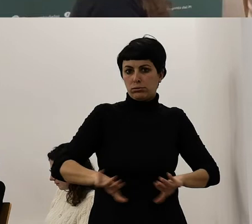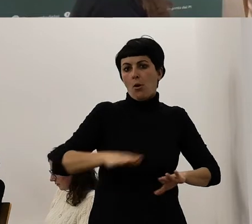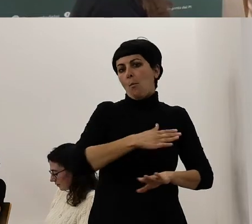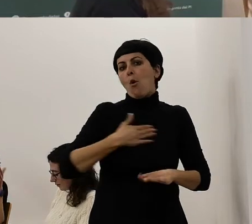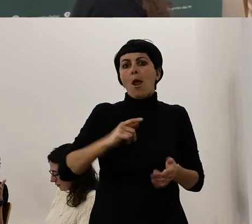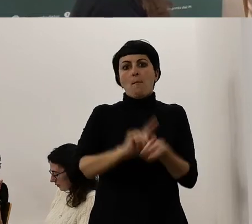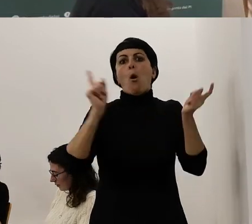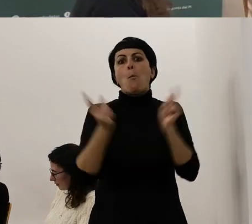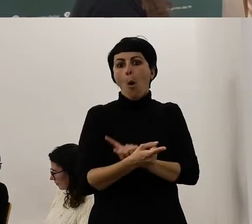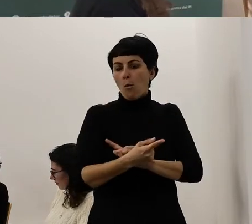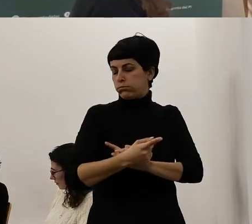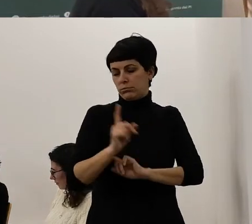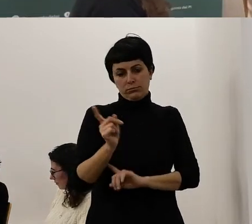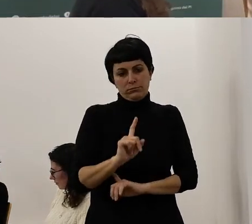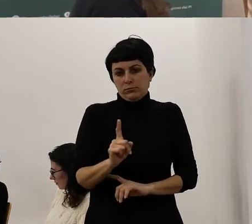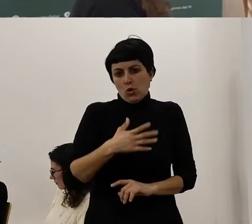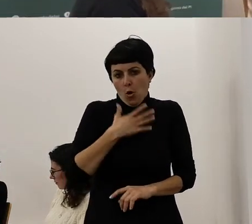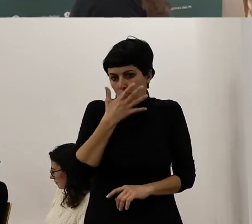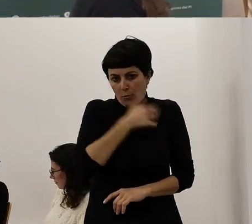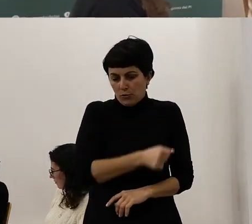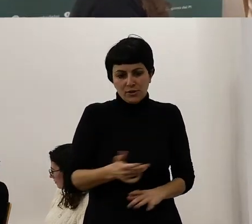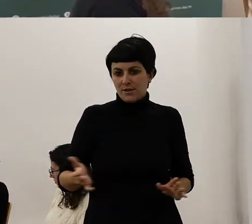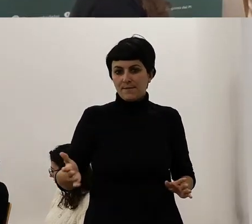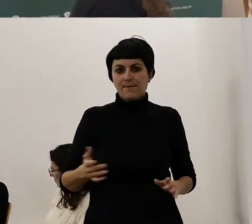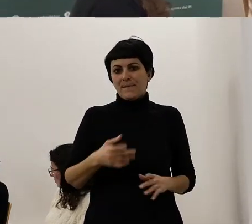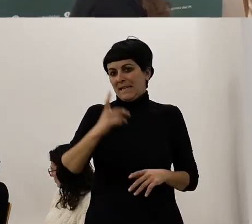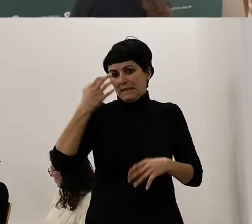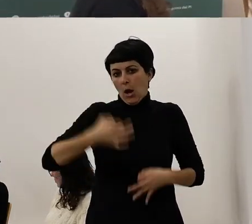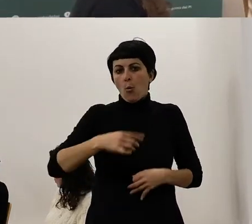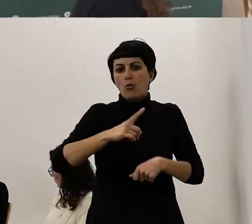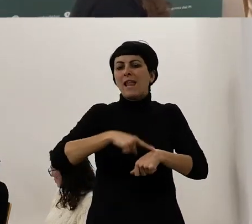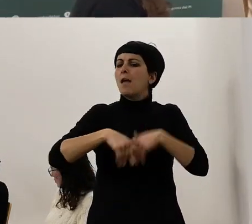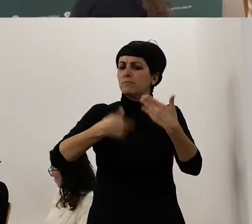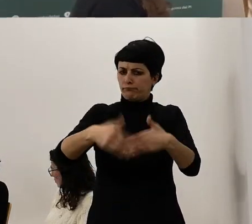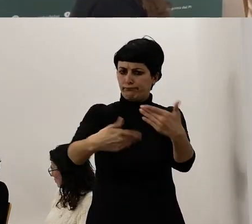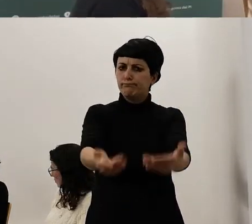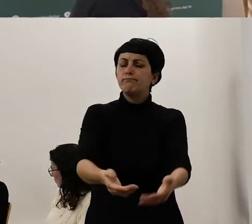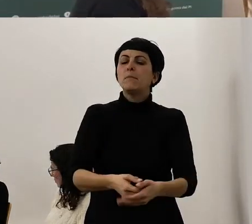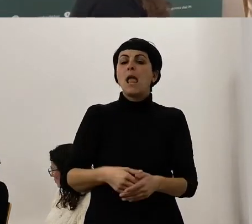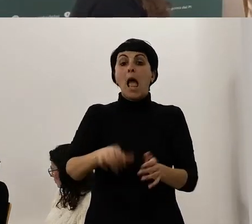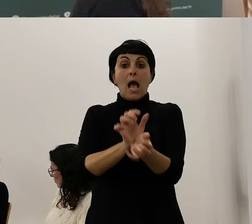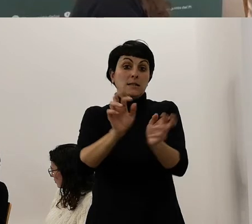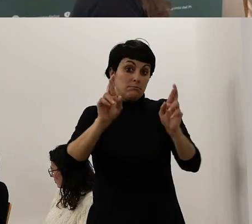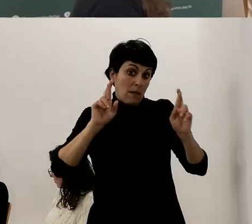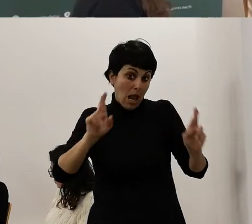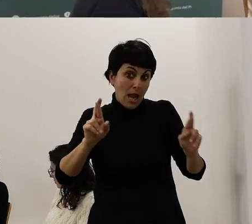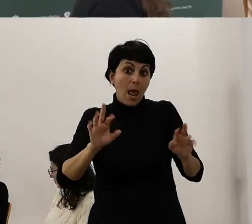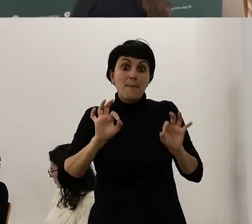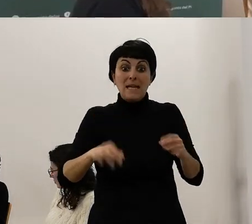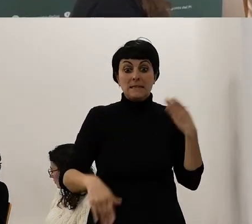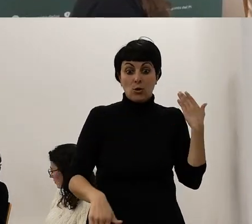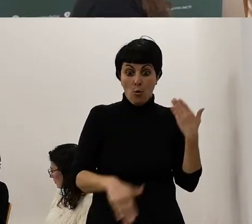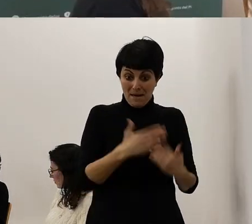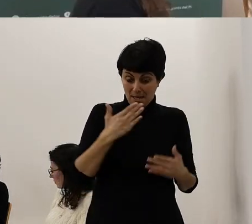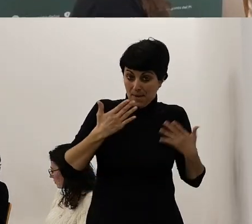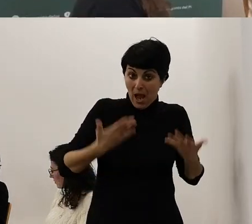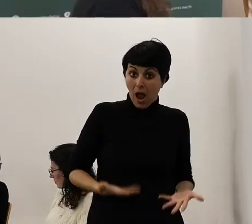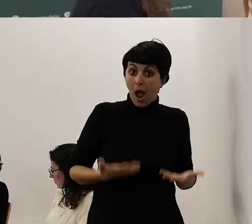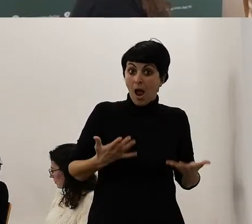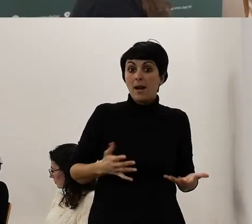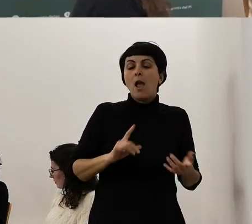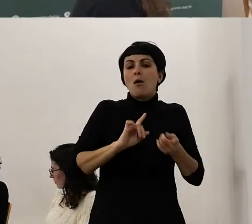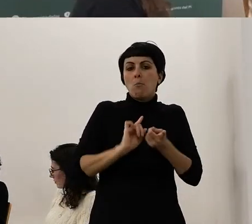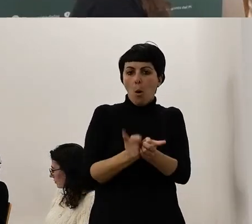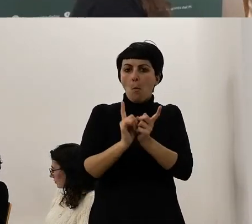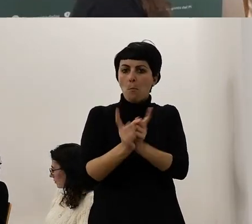voldríem, sinó que està portant doncs molt de temps, però esperem que sí, que això sigui un principi i que realment